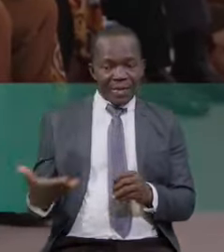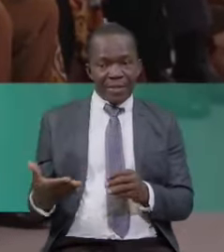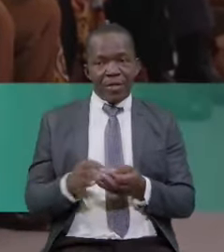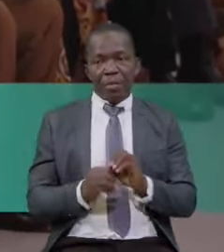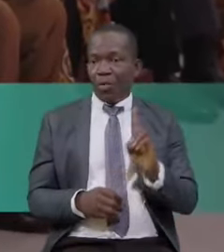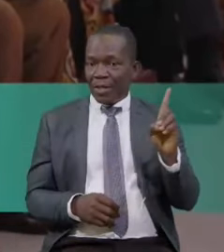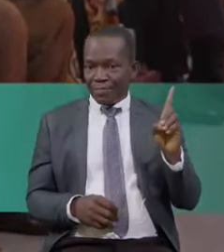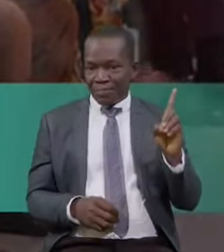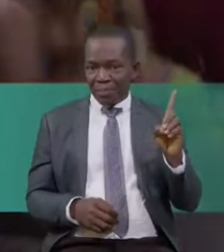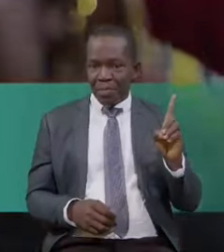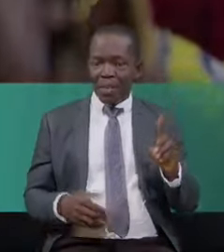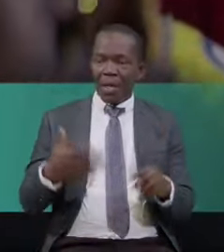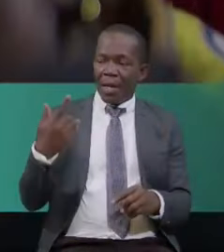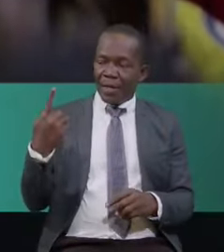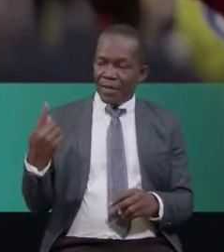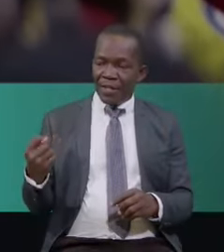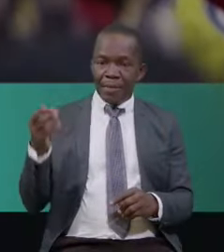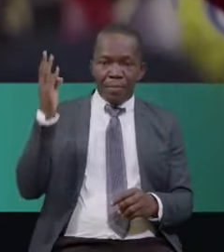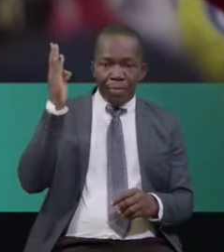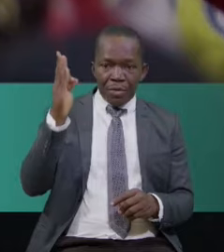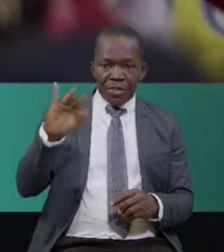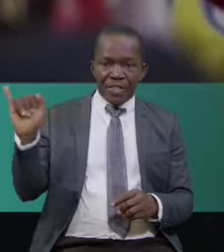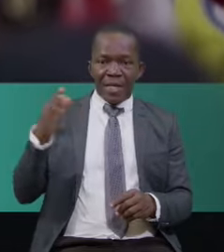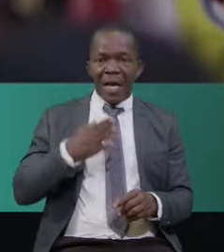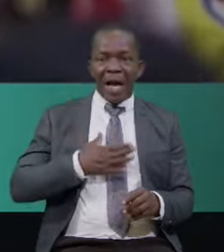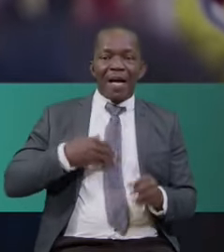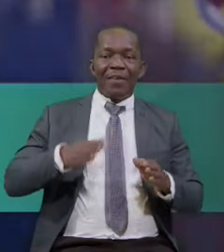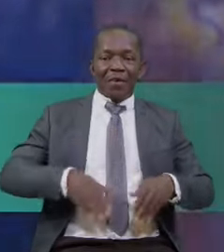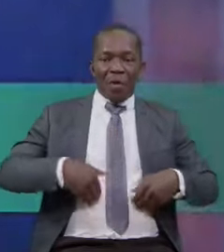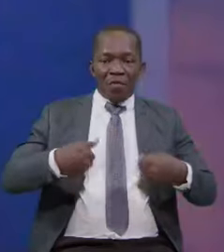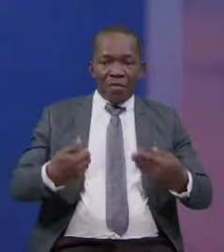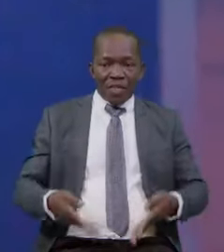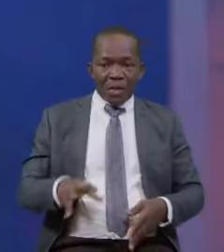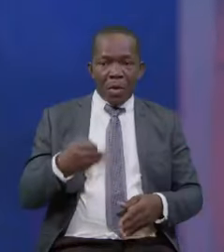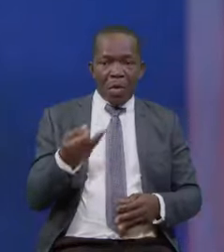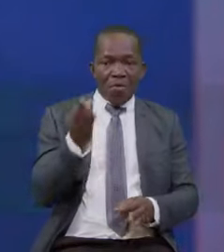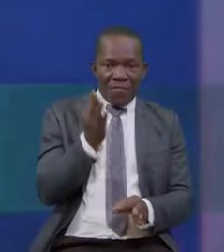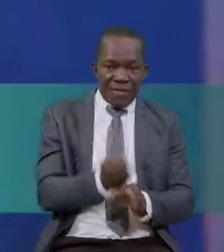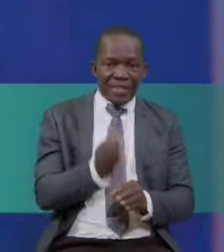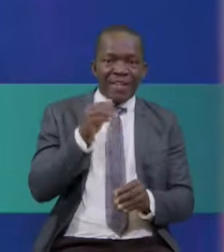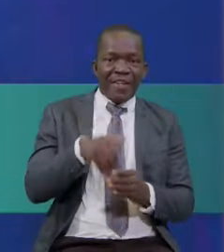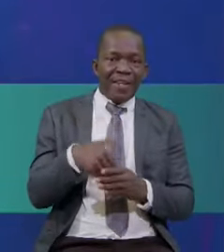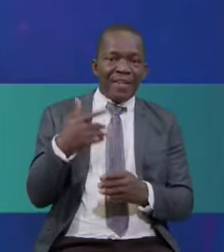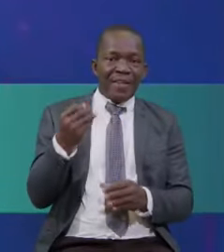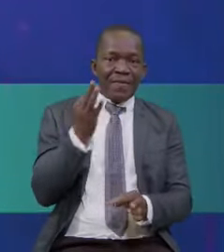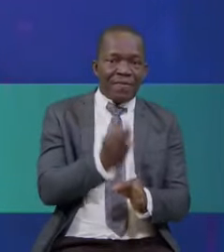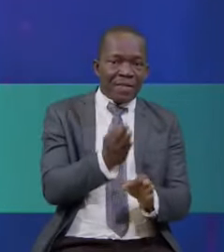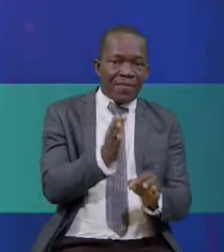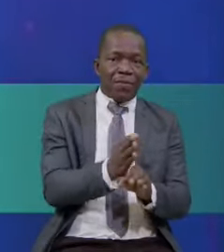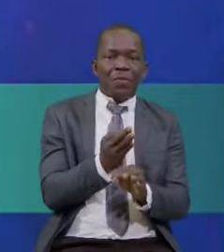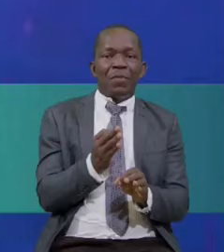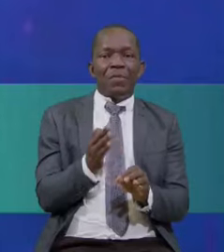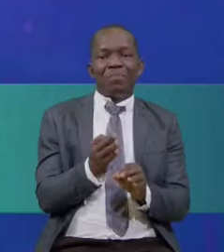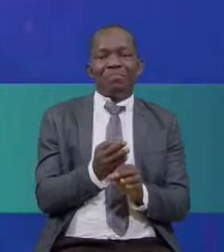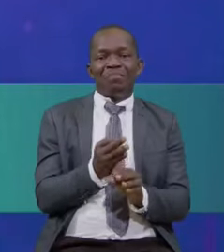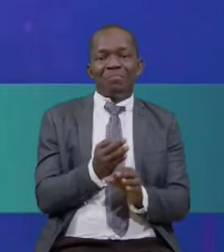et la profession de foi des au fidèle deuxièmement le modèle et la proclamation